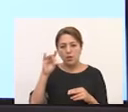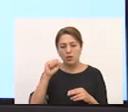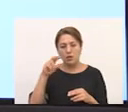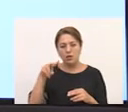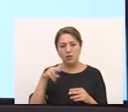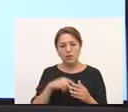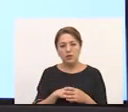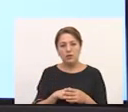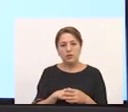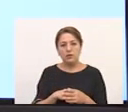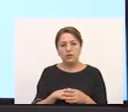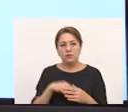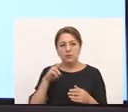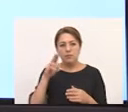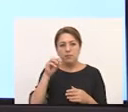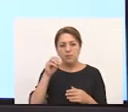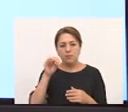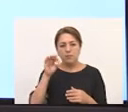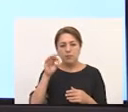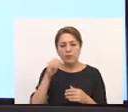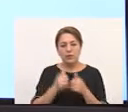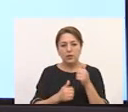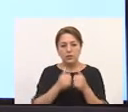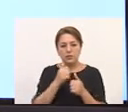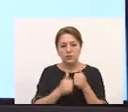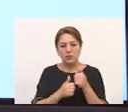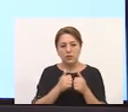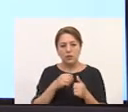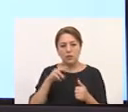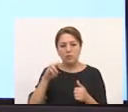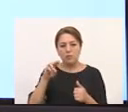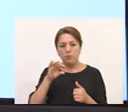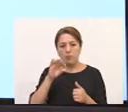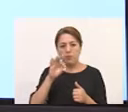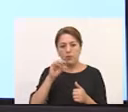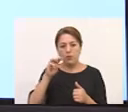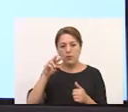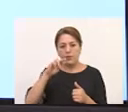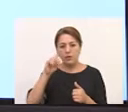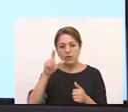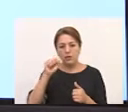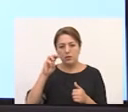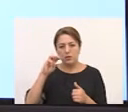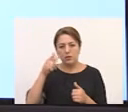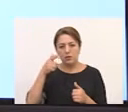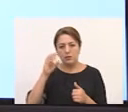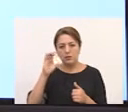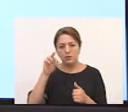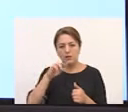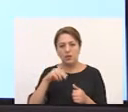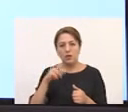человек. Потягаться. Соревноваться. Тягаются на веревках. Растягивают канат.